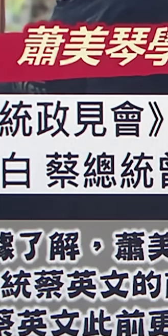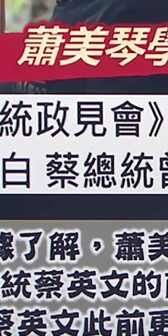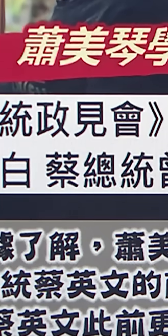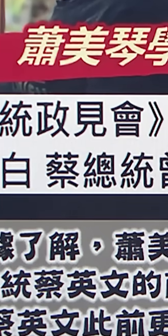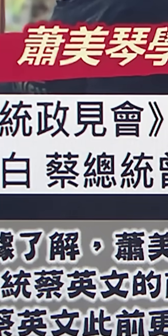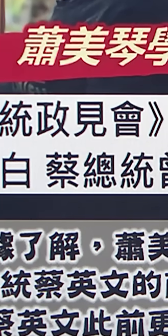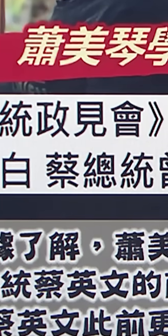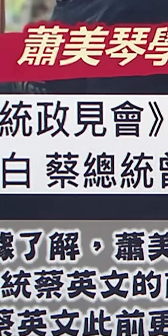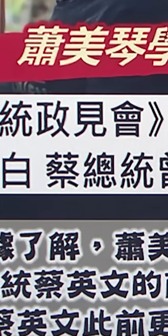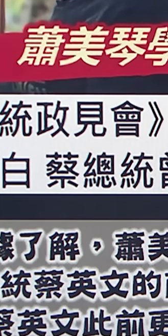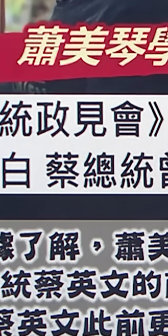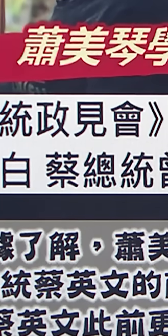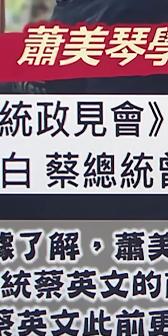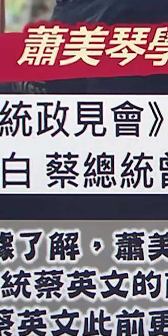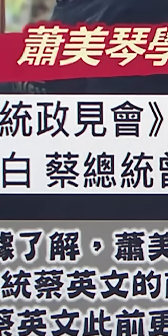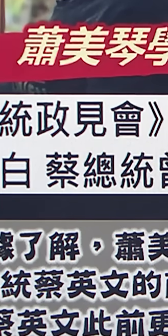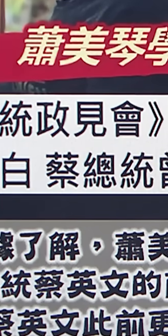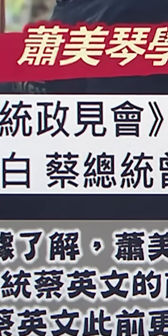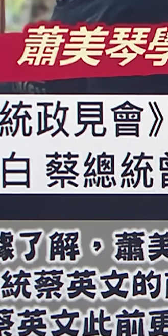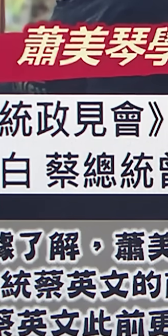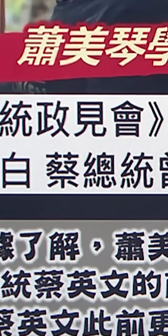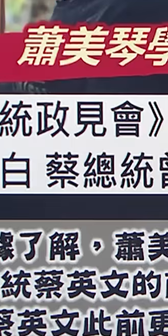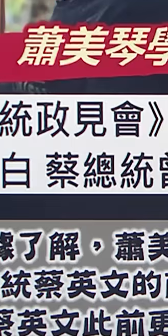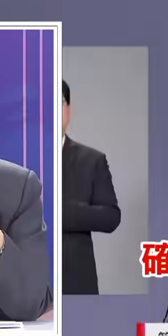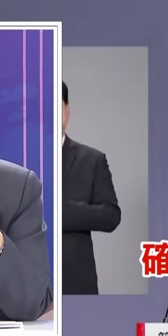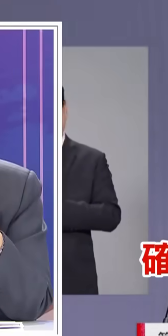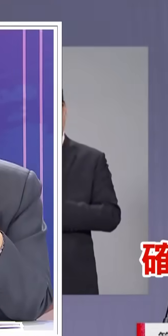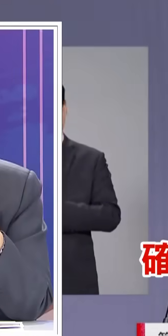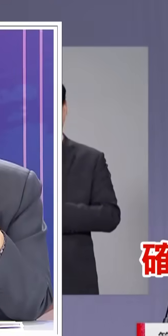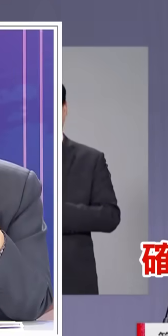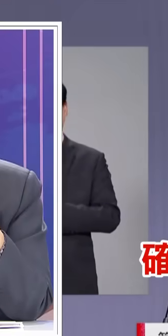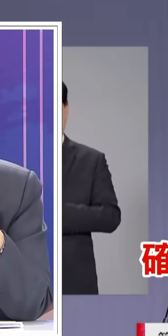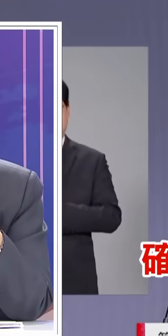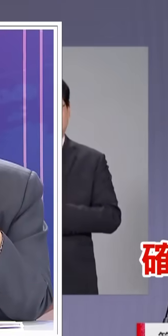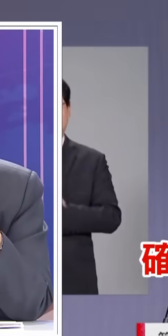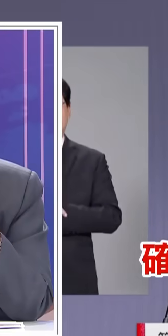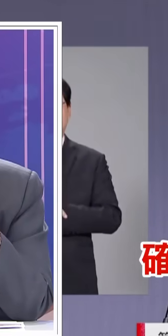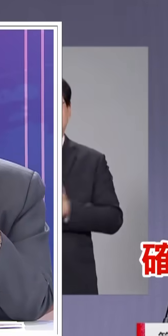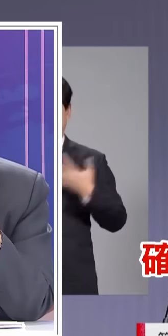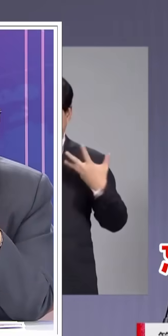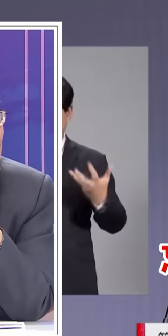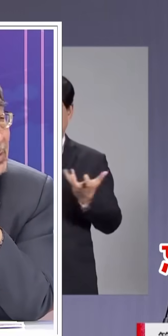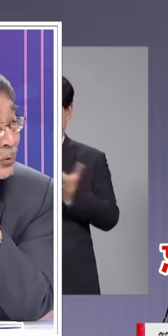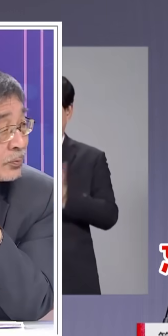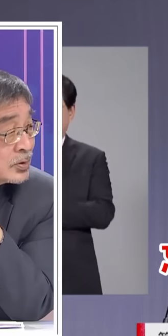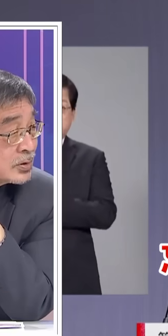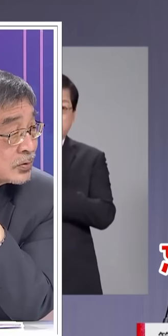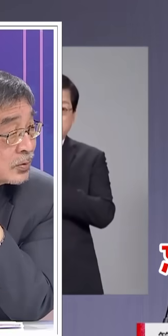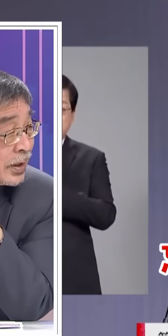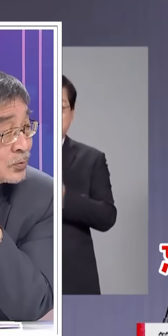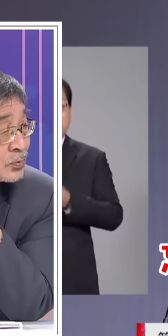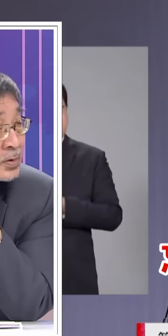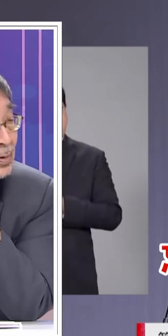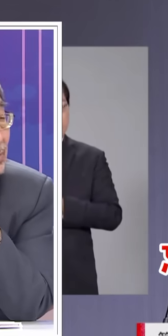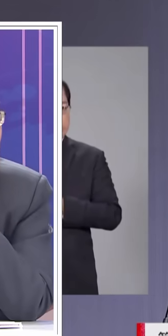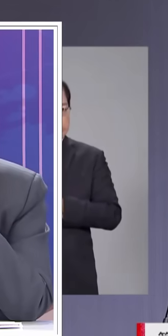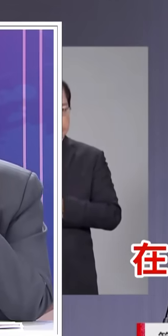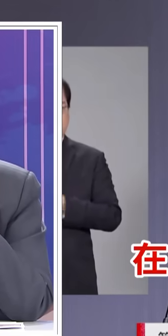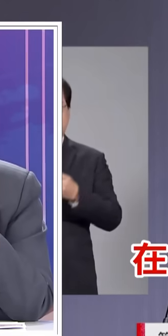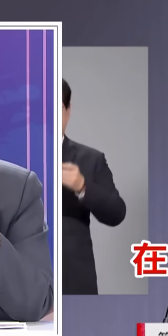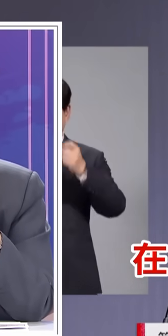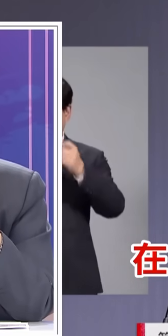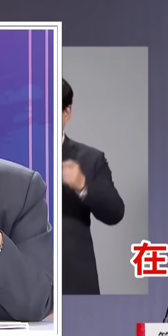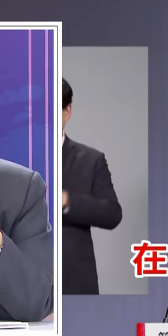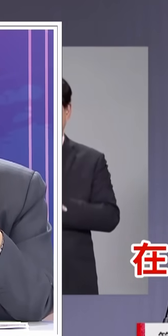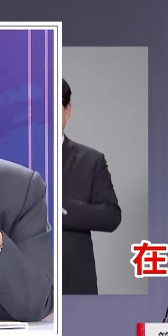脑会有一些东西或者是怎么样这些东西啦。好，我只能讲就是说，那你到底双向言的时候威胁我们记者说来猪的时候，